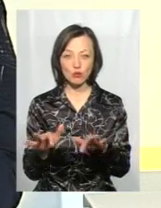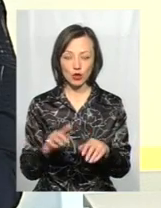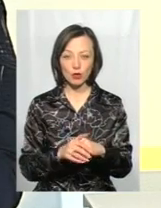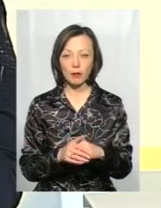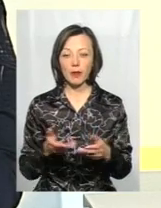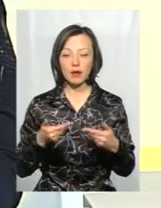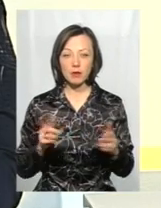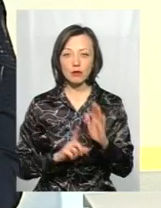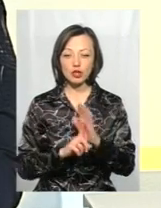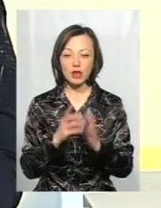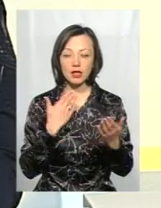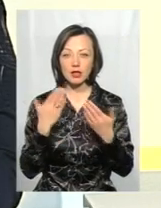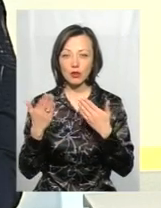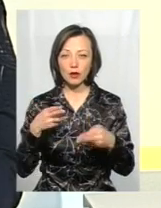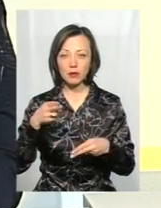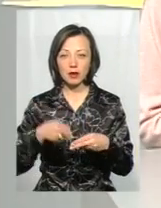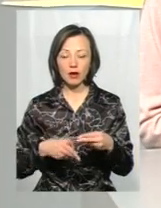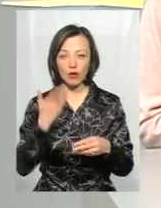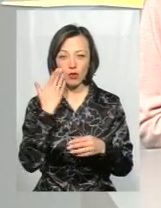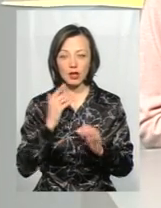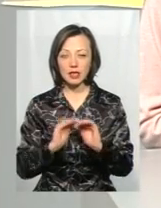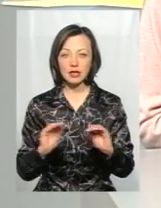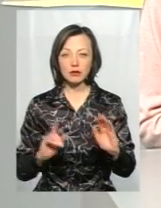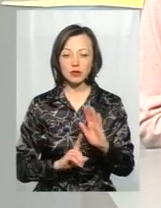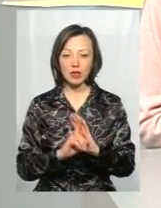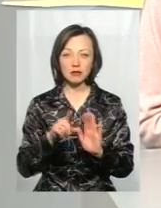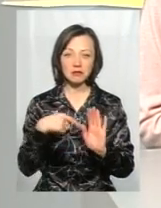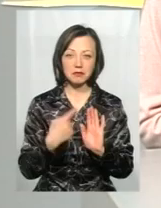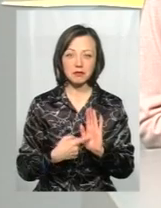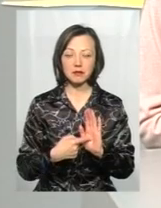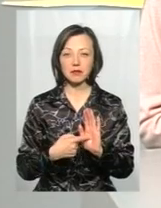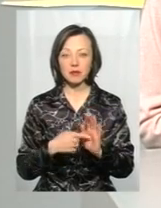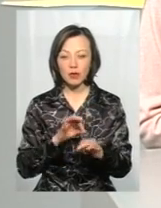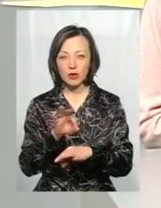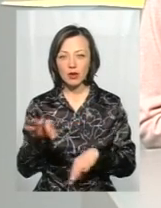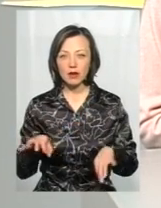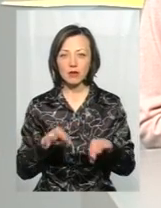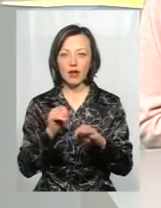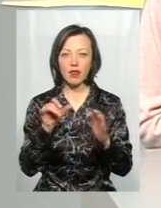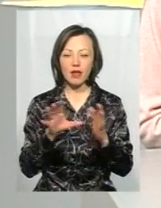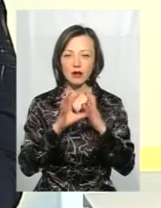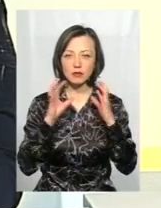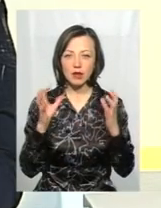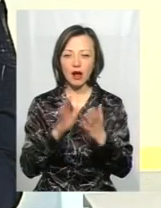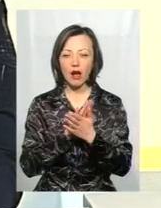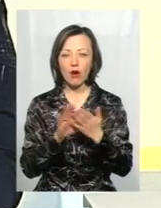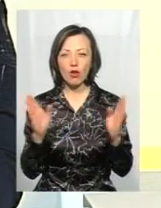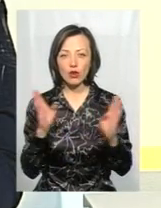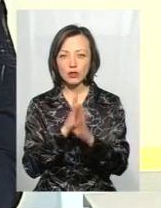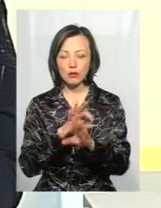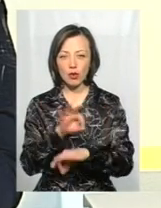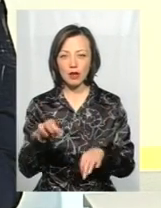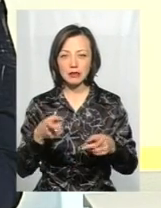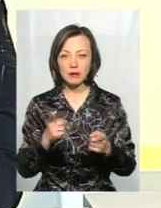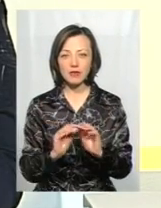Ми почали діалог, і наприкінці, коли діти вже почали мені задавати про проєкти про енергозбереження, про екологічні проєкти. Тобто,